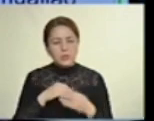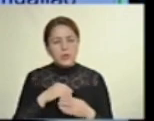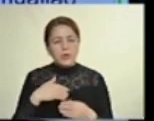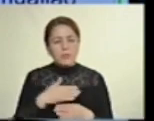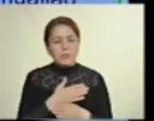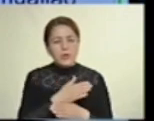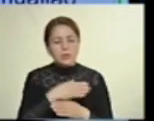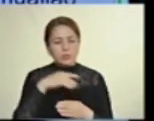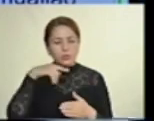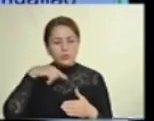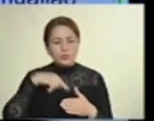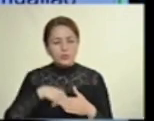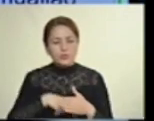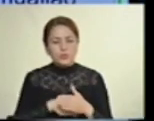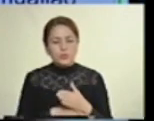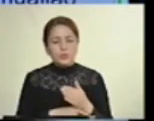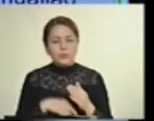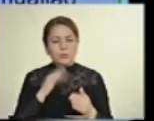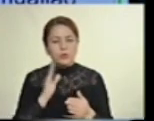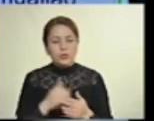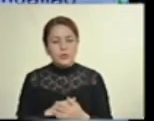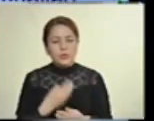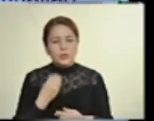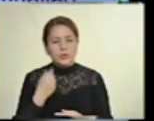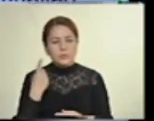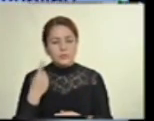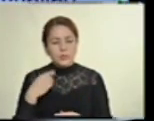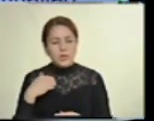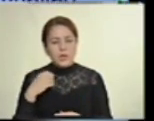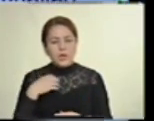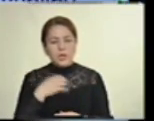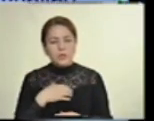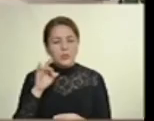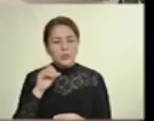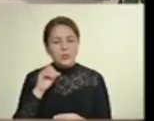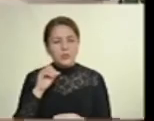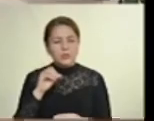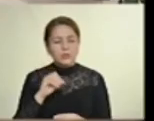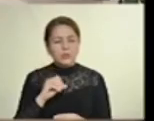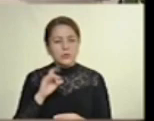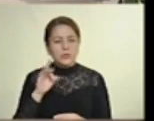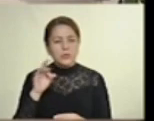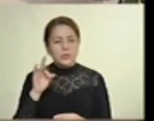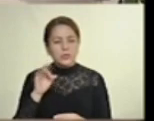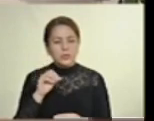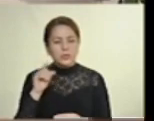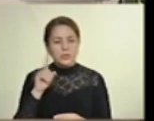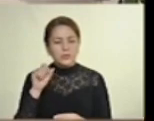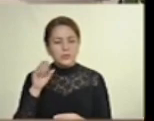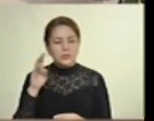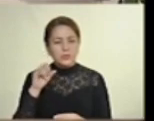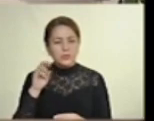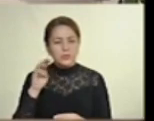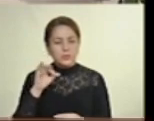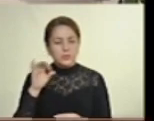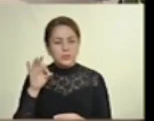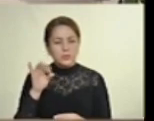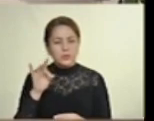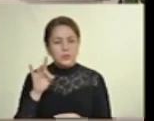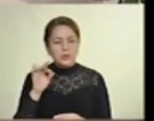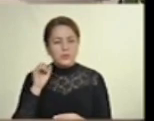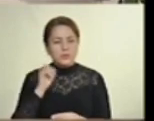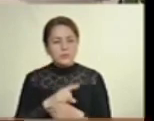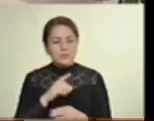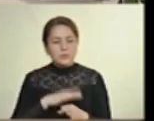turadi. Yana bir asosiy vazifalardan biri suzgich pufagi rezonator vazifasini bajaradi.